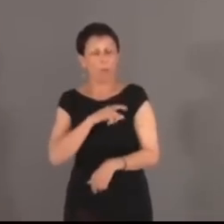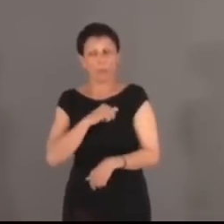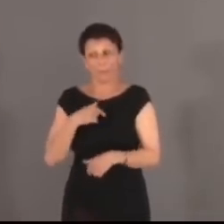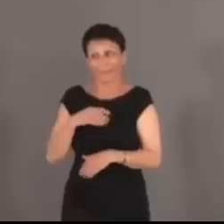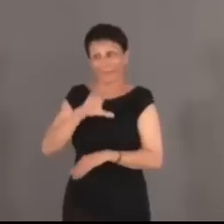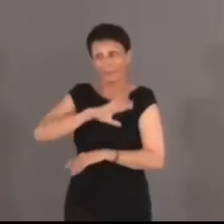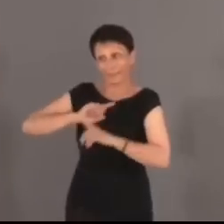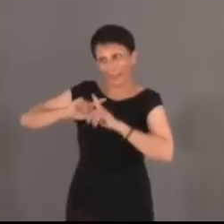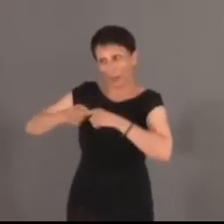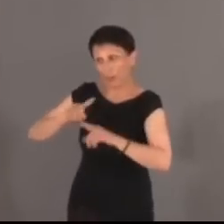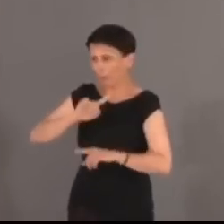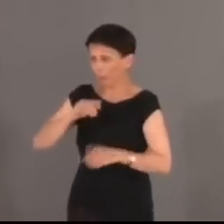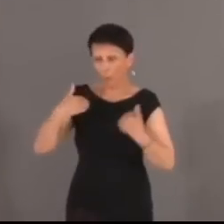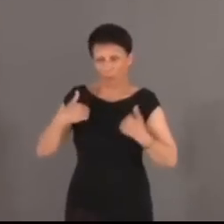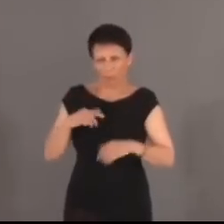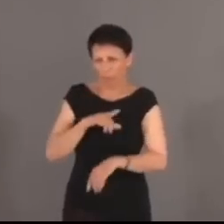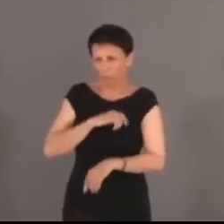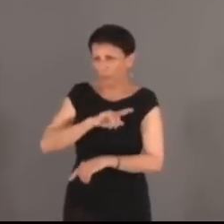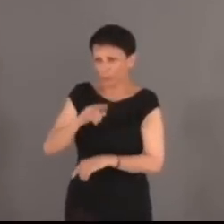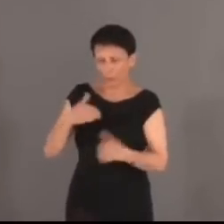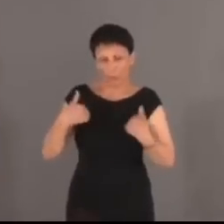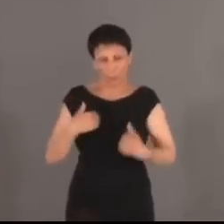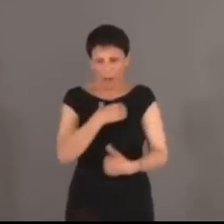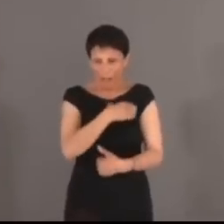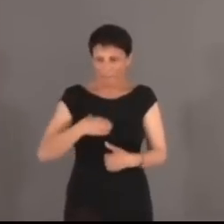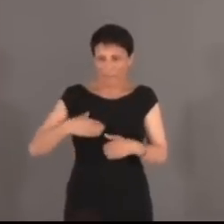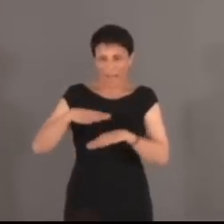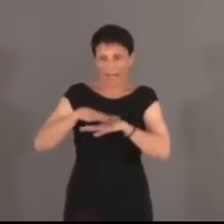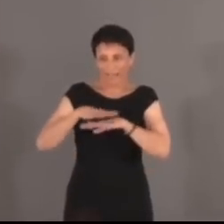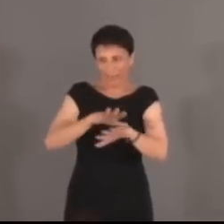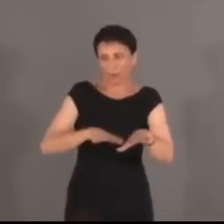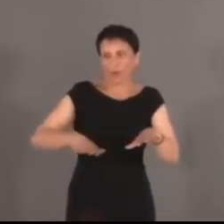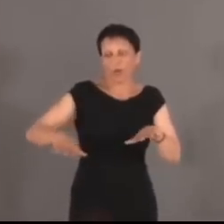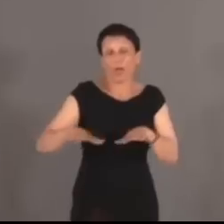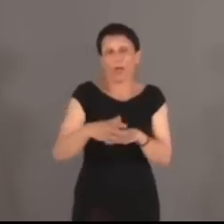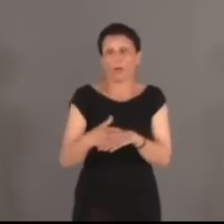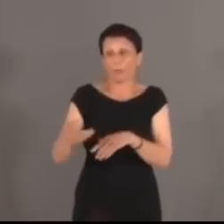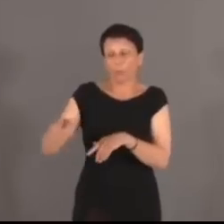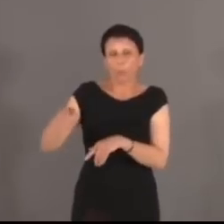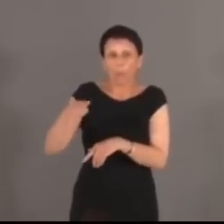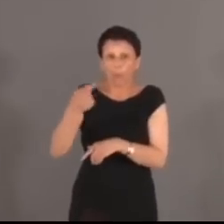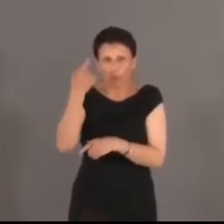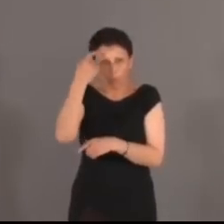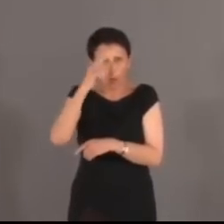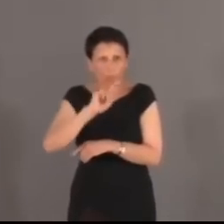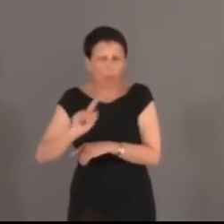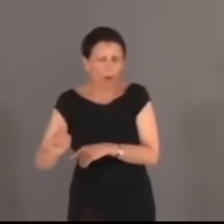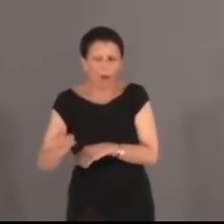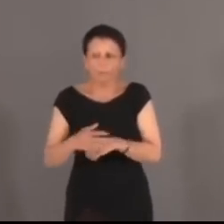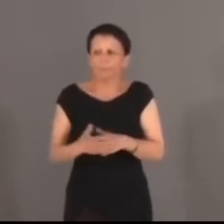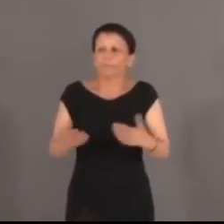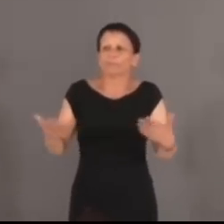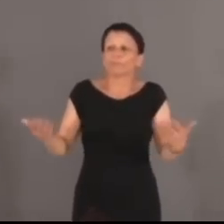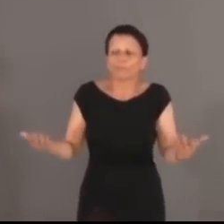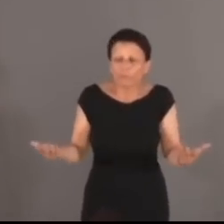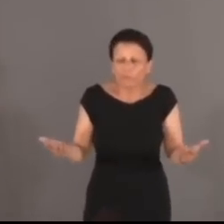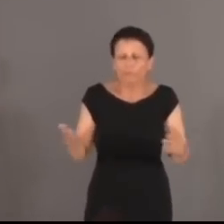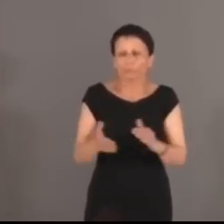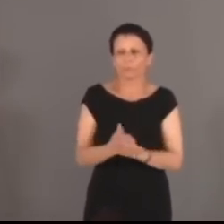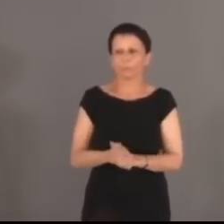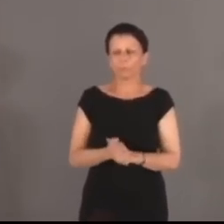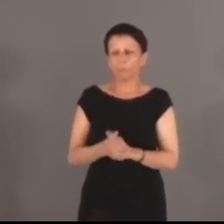de lui expliquer que je n'étais pas policier, que j'étais le maire de secteur, ce qu'il ignorait donc. Et